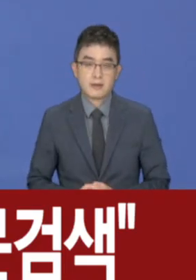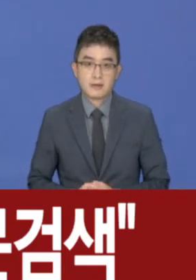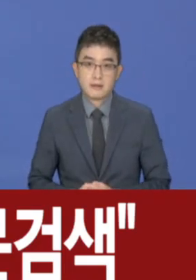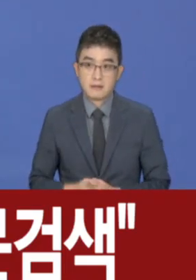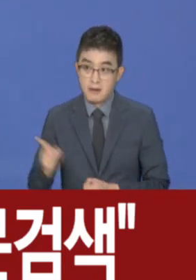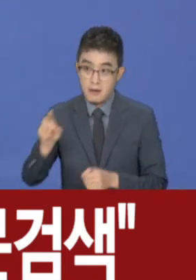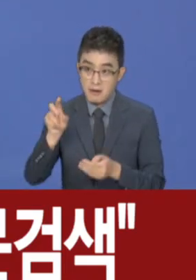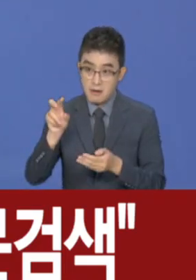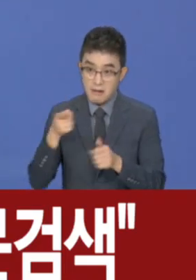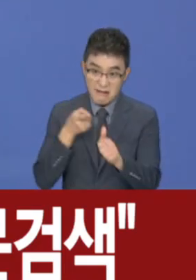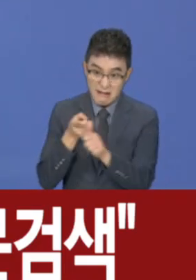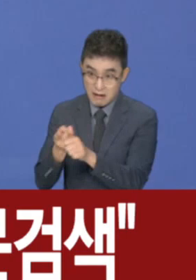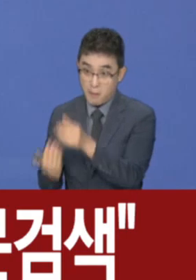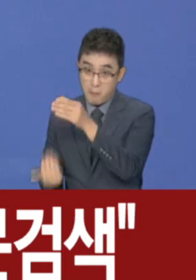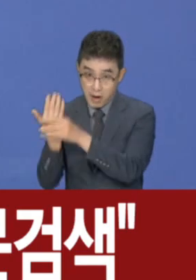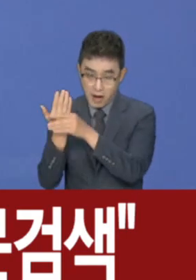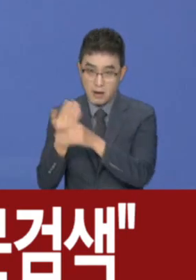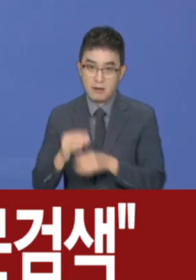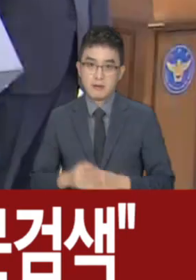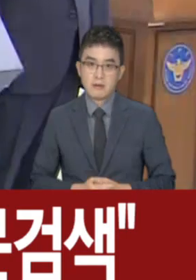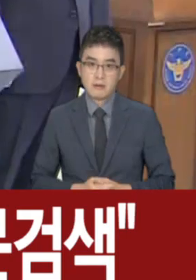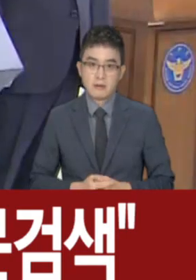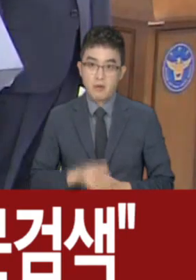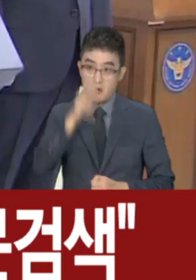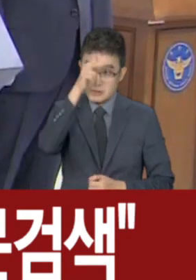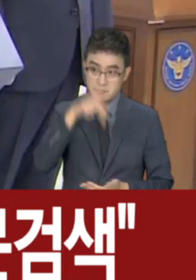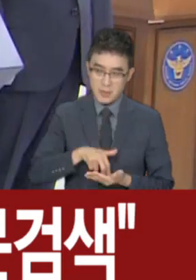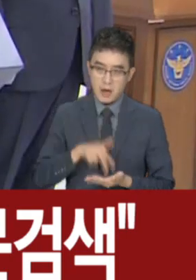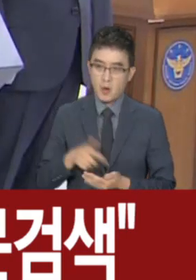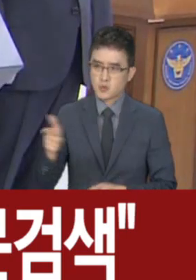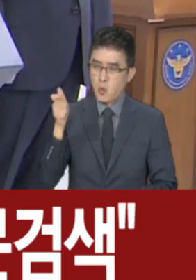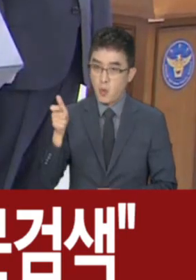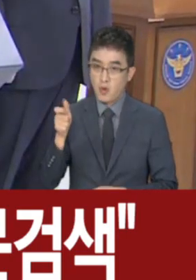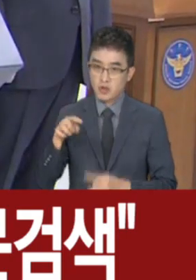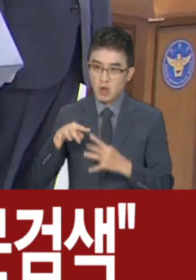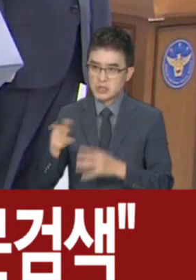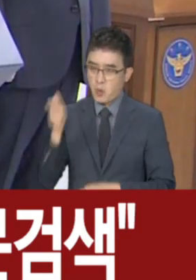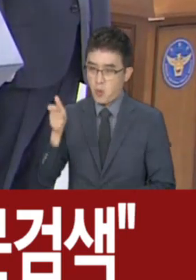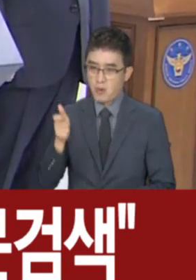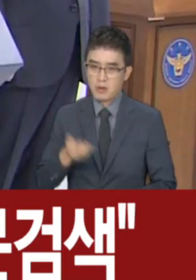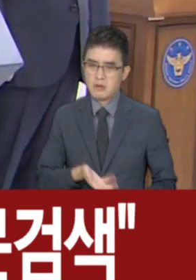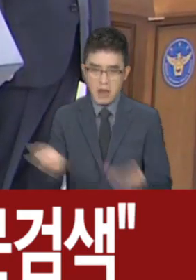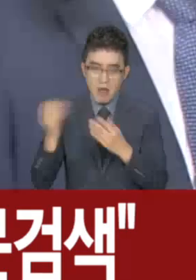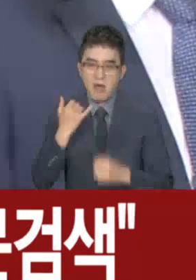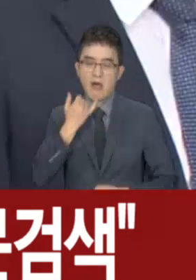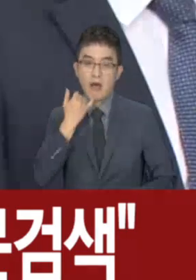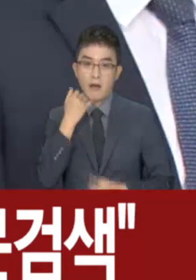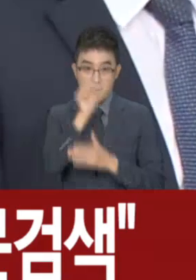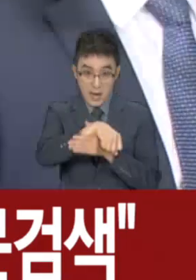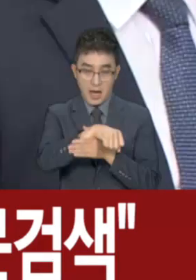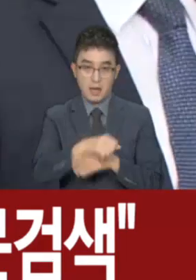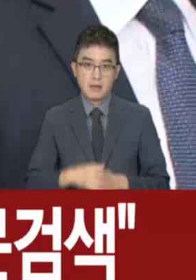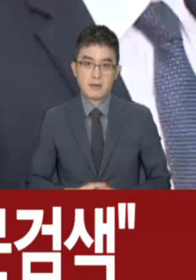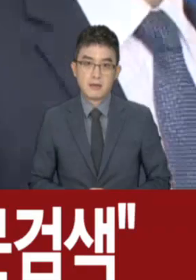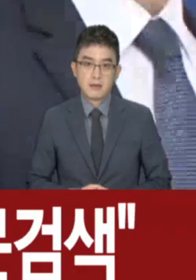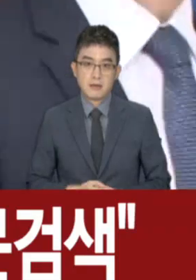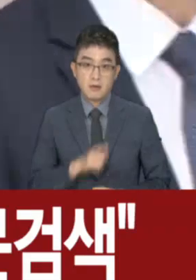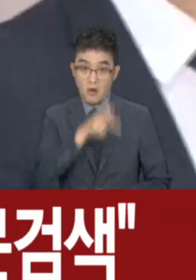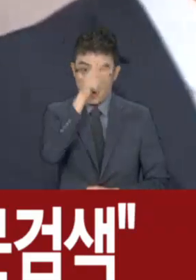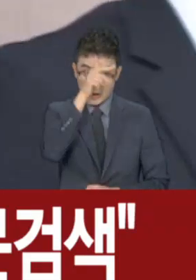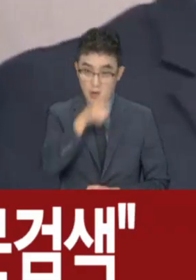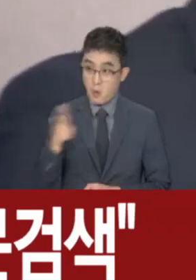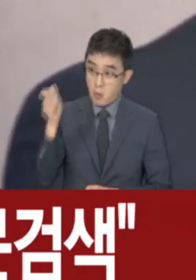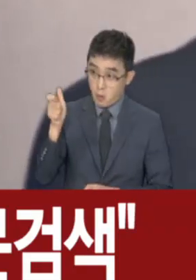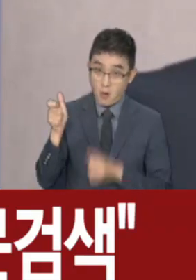범죄가 발생하면 현장에서 총기나 테이저건 등을 적극적으로 활용하라고 지시했습니다. 범인 제압에 총기를 사용한 경찰관에